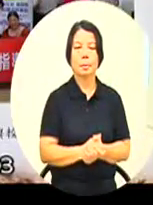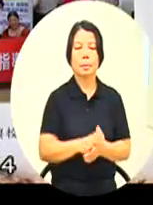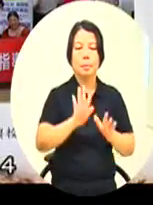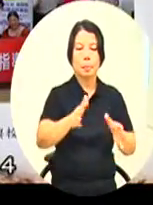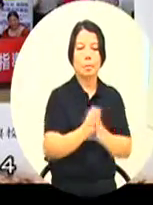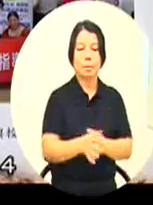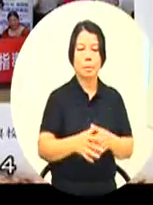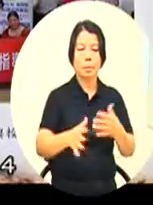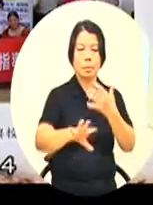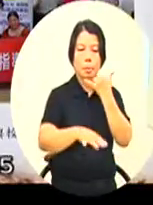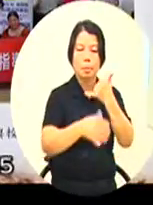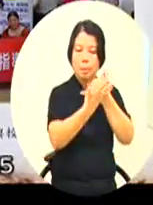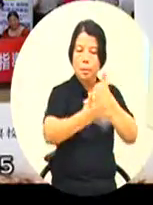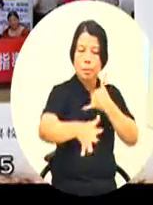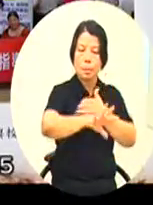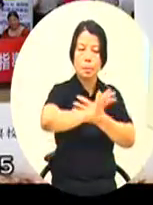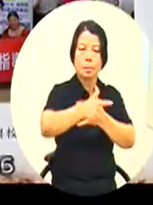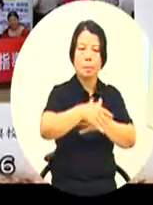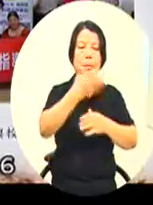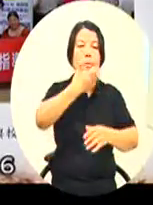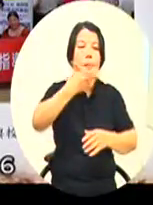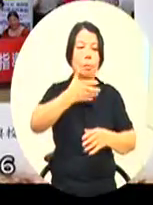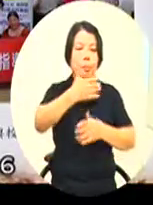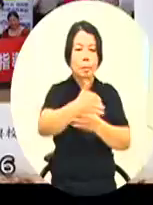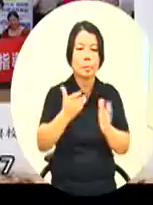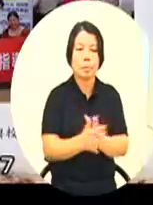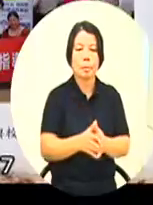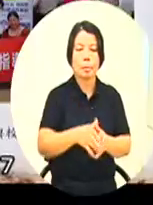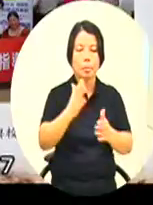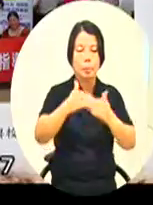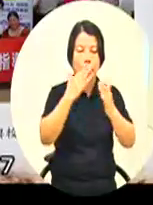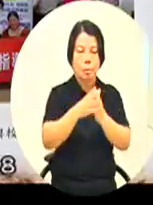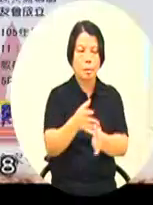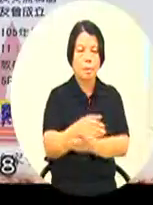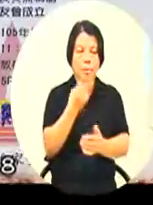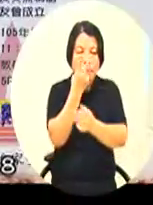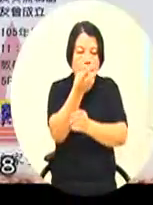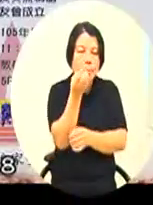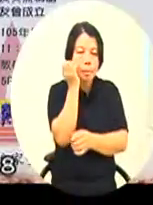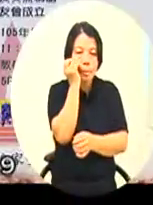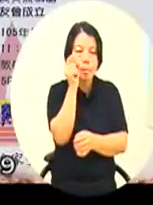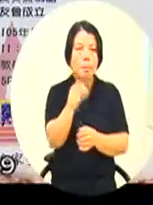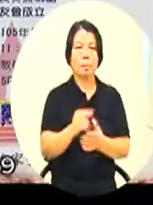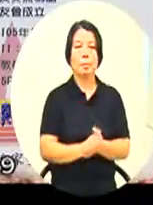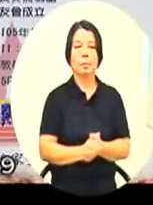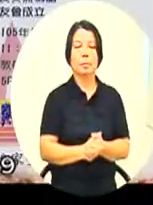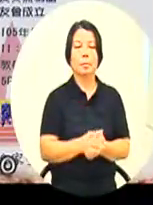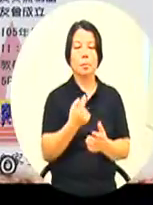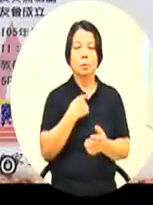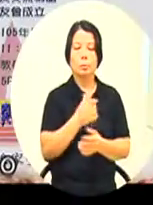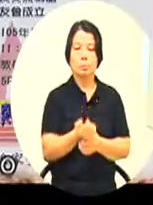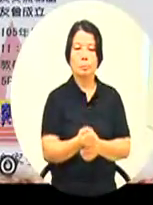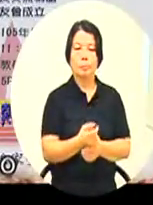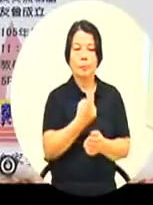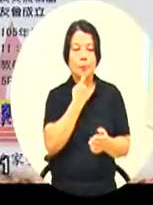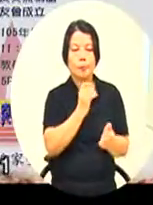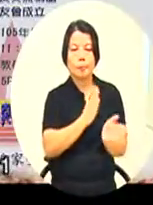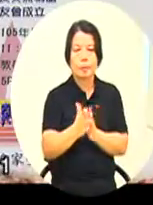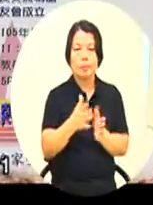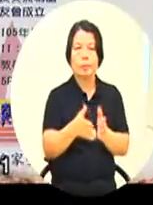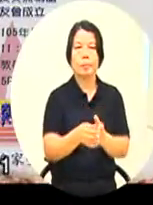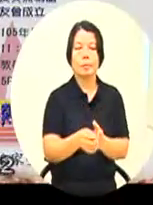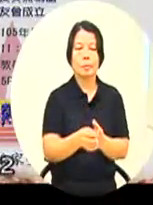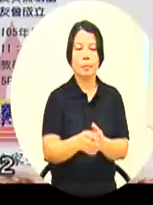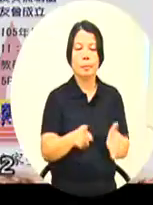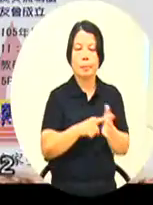海外班的校外就越南班啊，海外班的校外参访。好，再下一个。那我预计因为我很重视系友，下